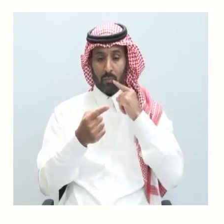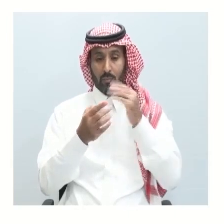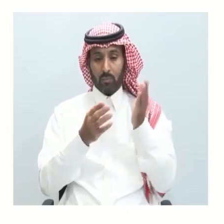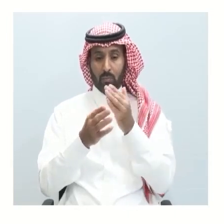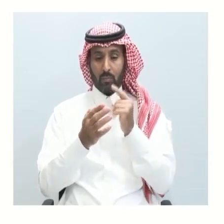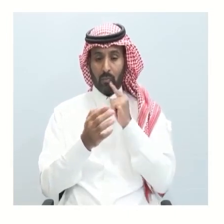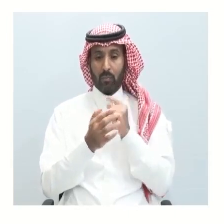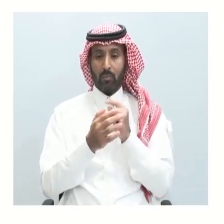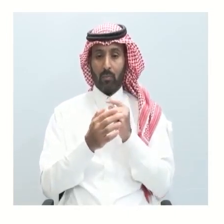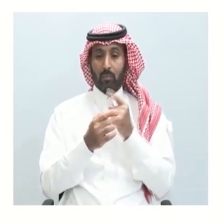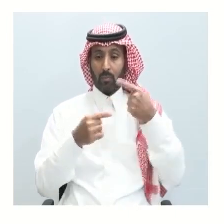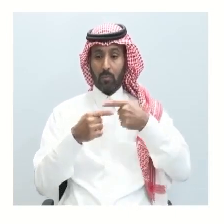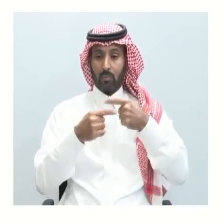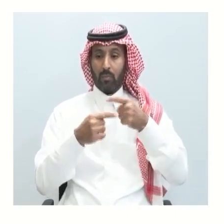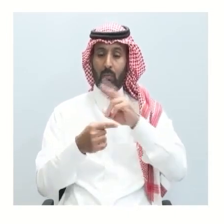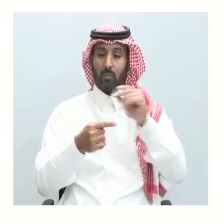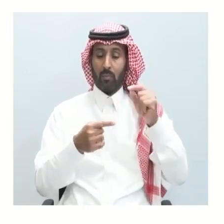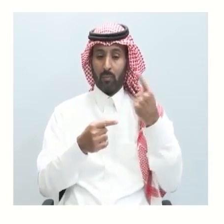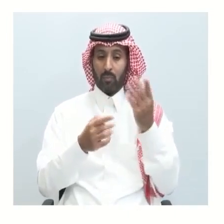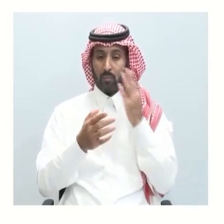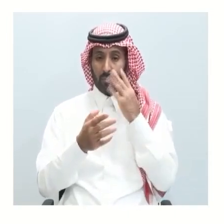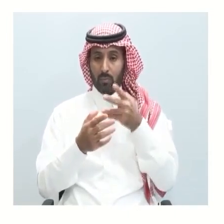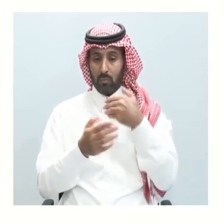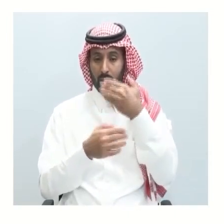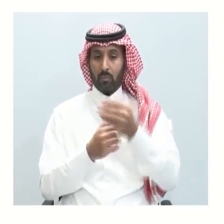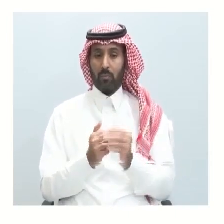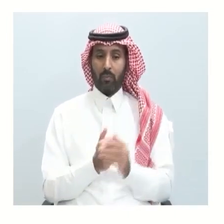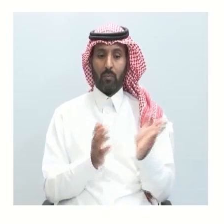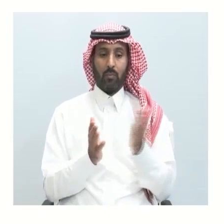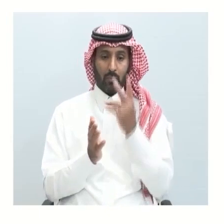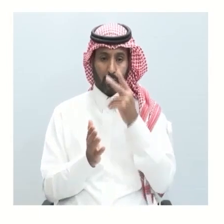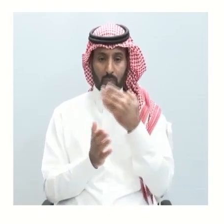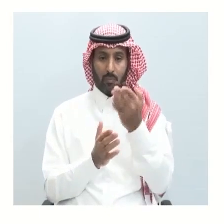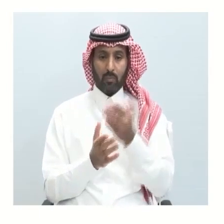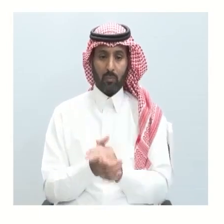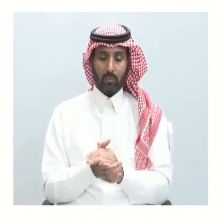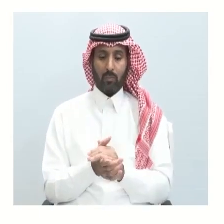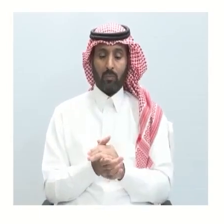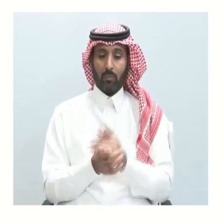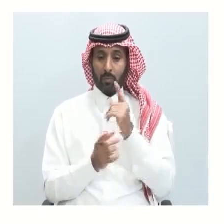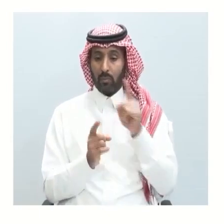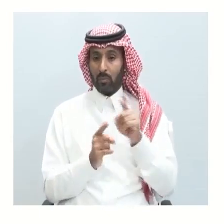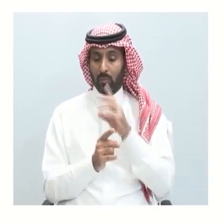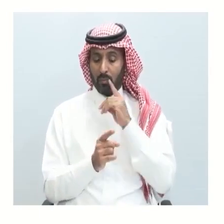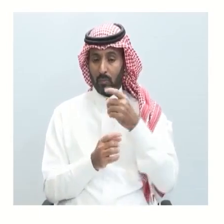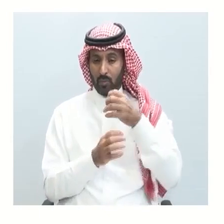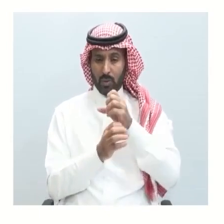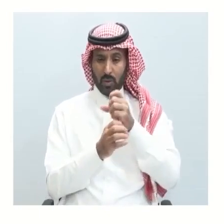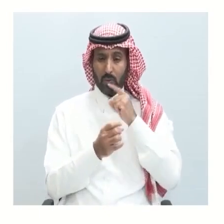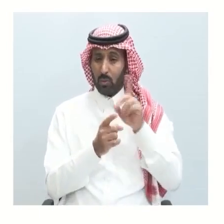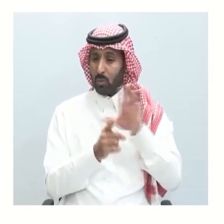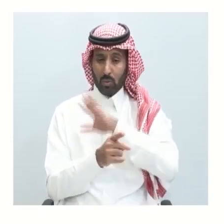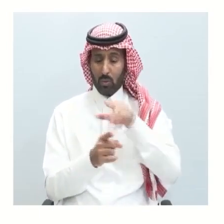لشيء اذا هو واحد. اذا ركز مره اخرى، لاحظ معي الحالة الفيزيائية كلها